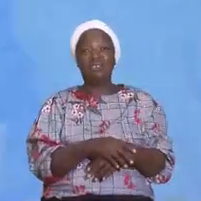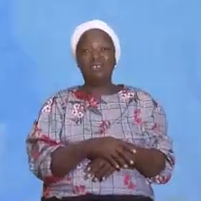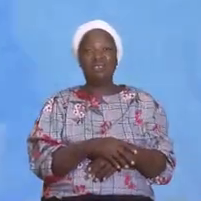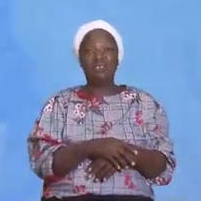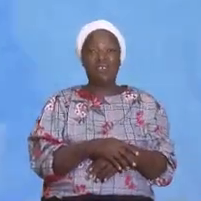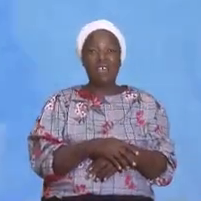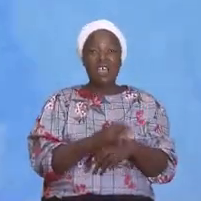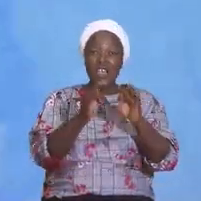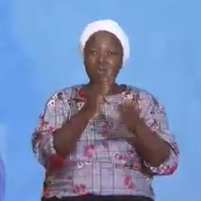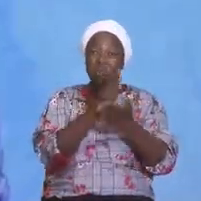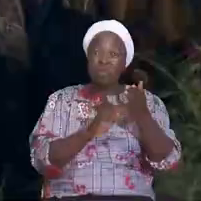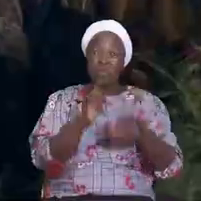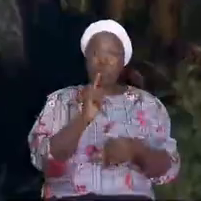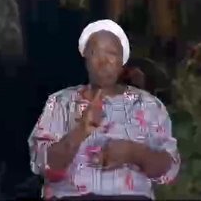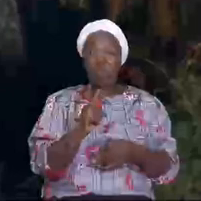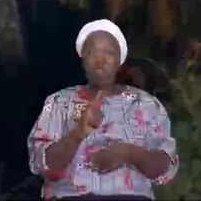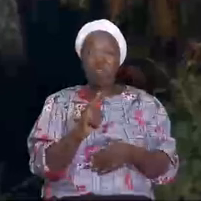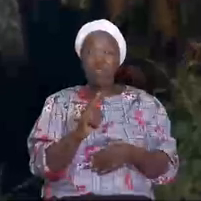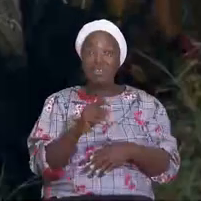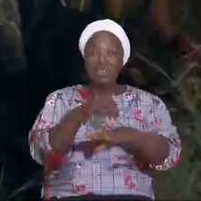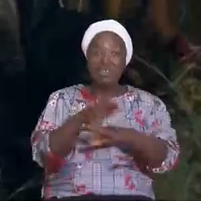t'atteigne, il va mourir.